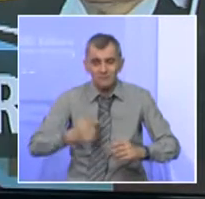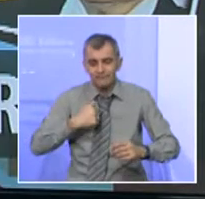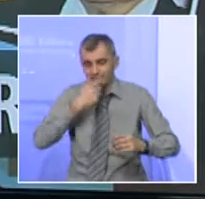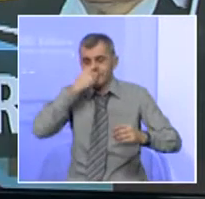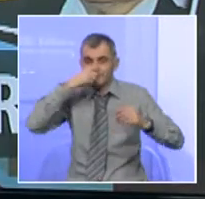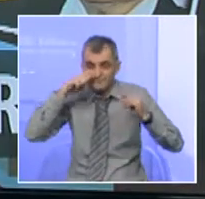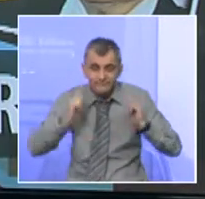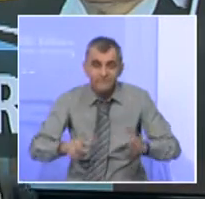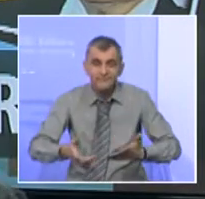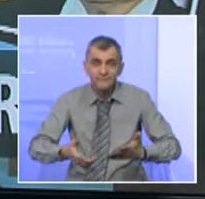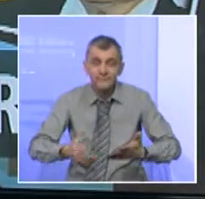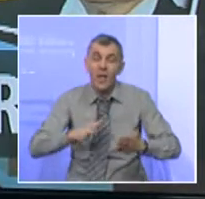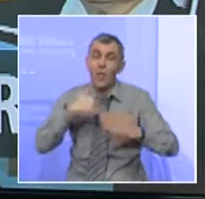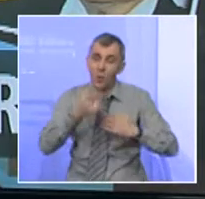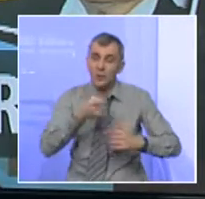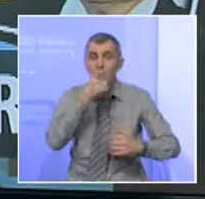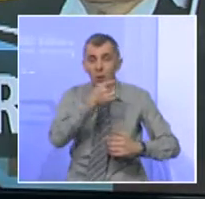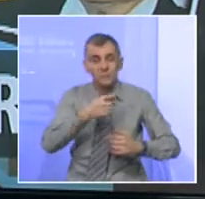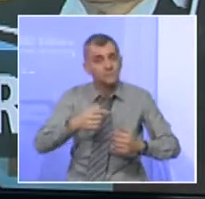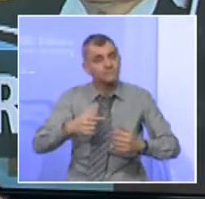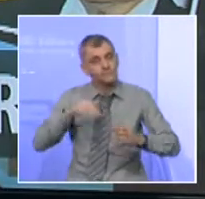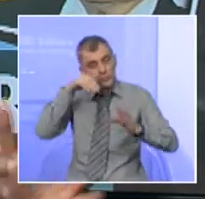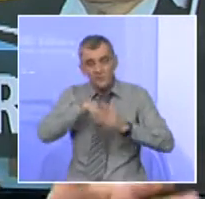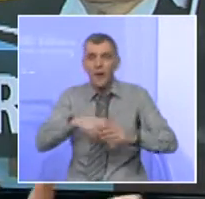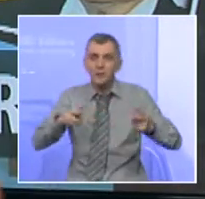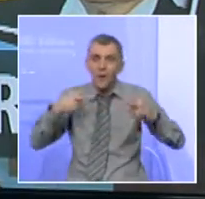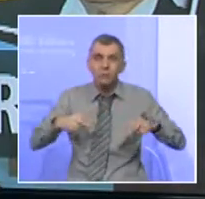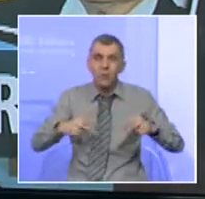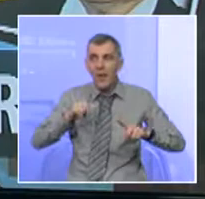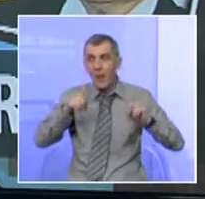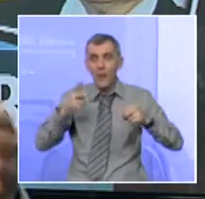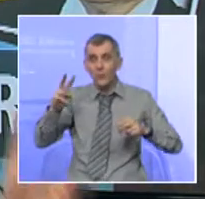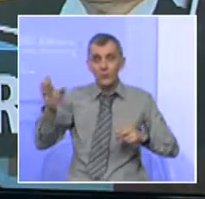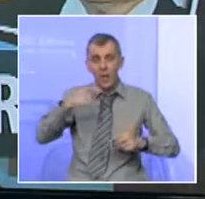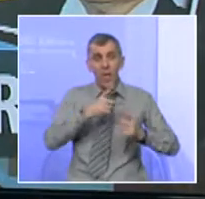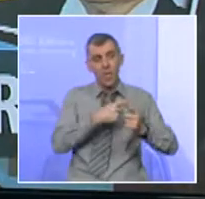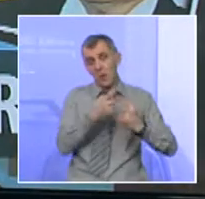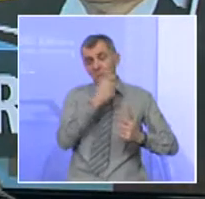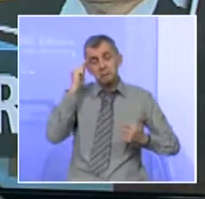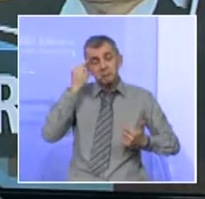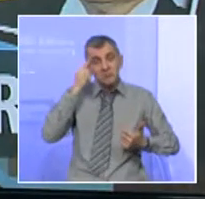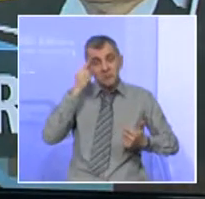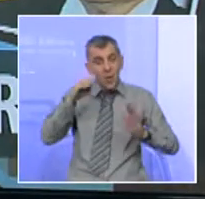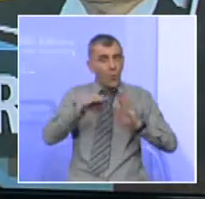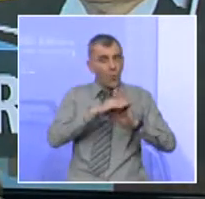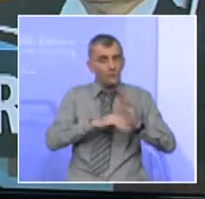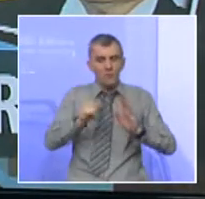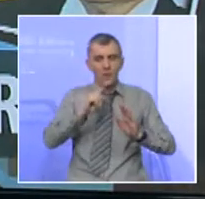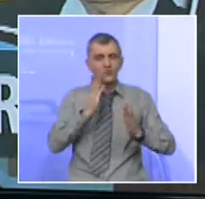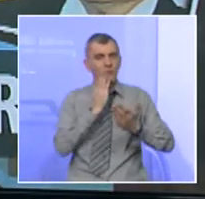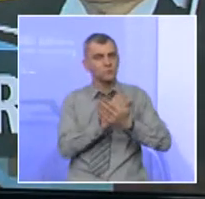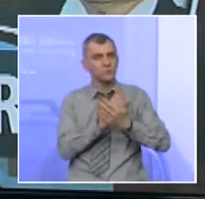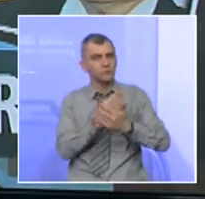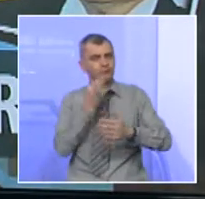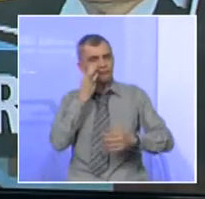odstupi, onda se on faktički boji da će neko drugi ili smatra da Ustav neće biti poštivan kad je on